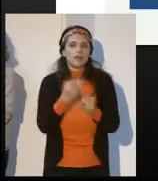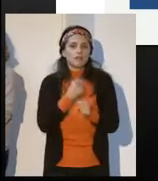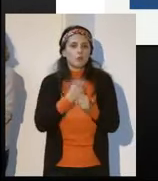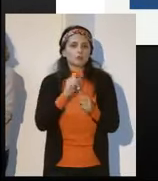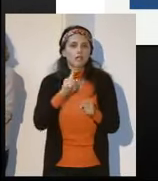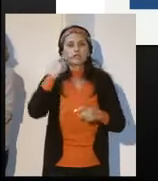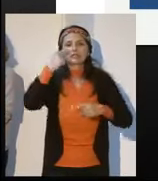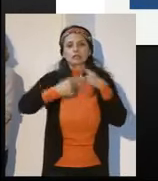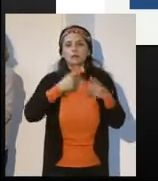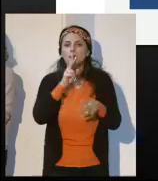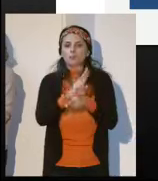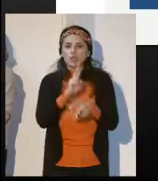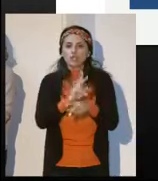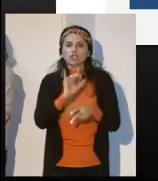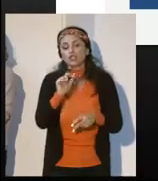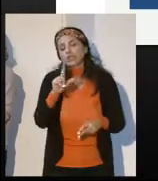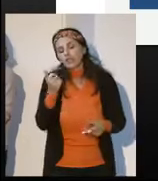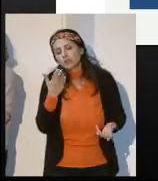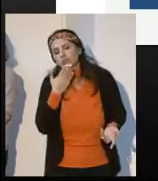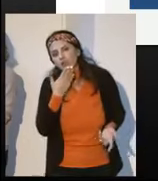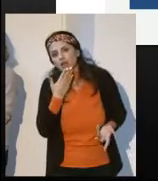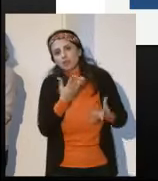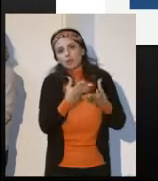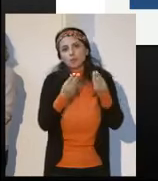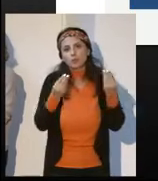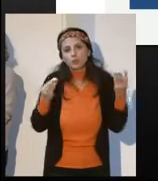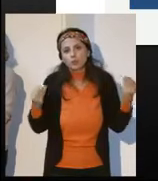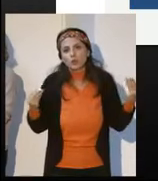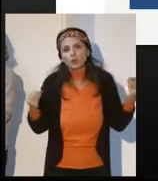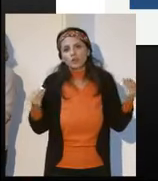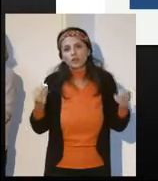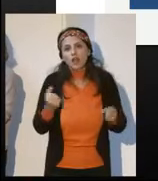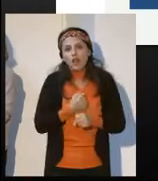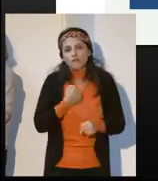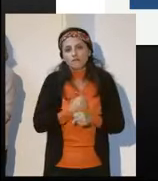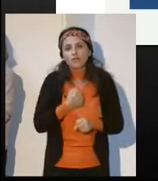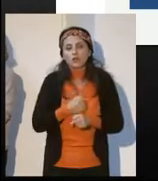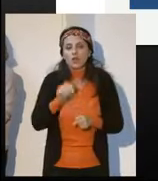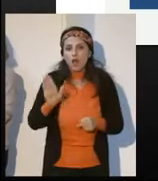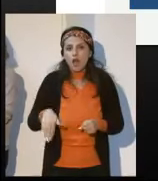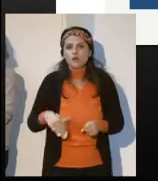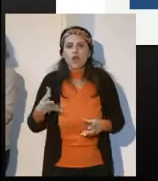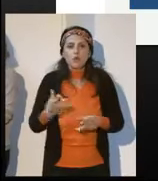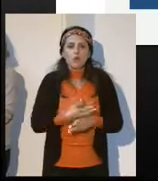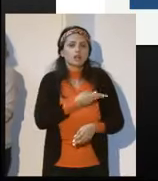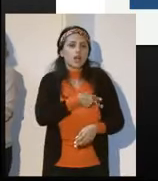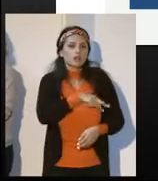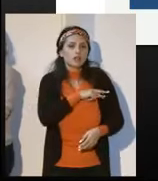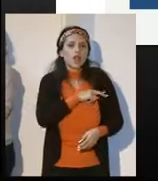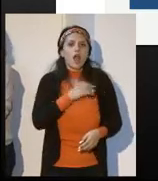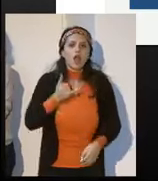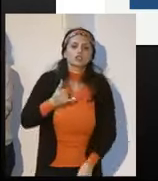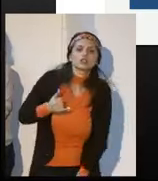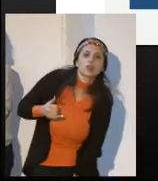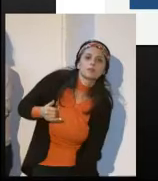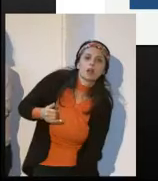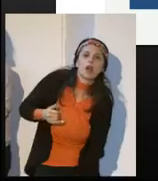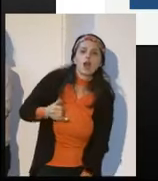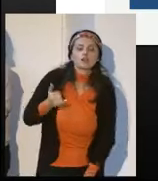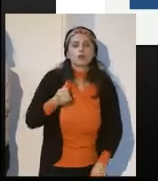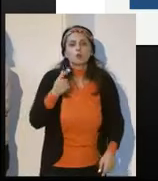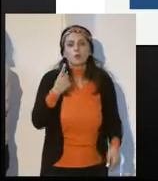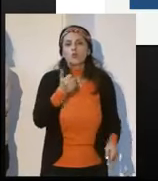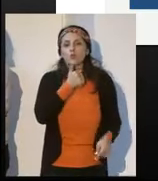protectie si Din păcate multe dintre obiectivele pe care îl am avut asumate ne acest mandat de un an de zile